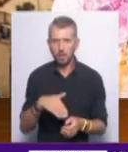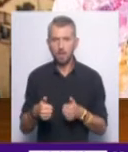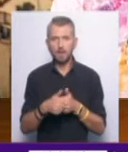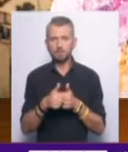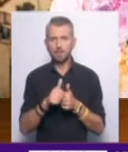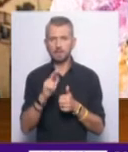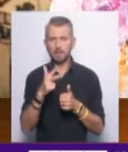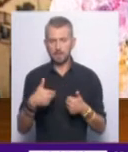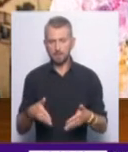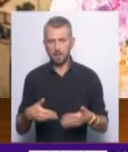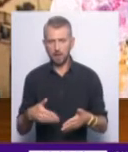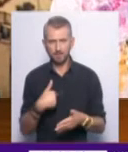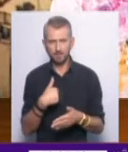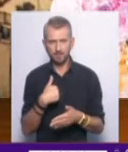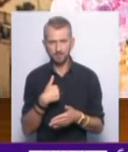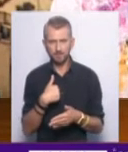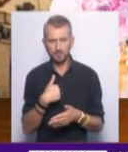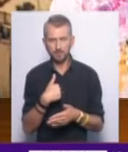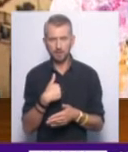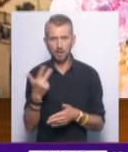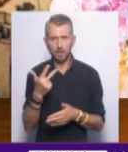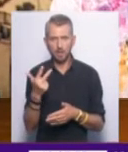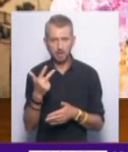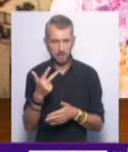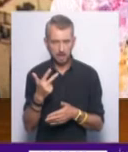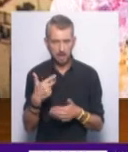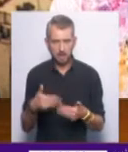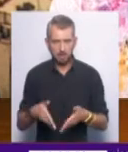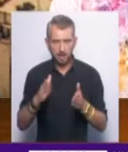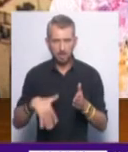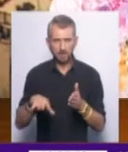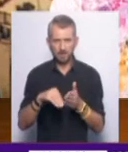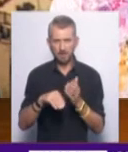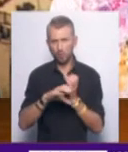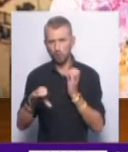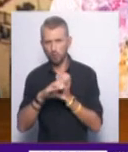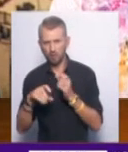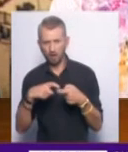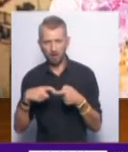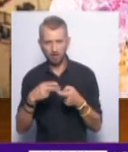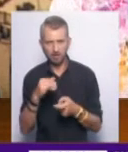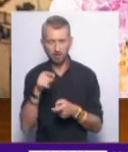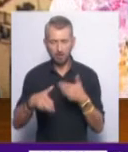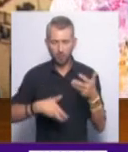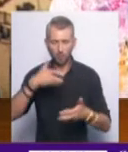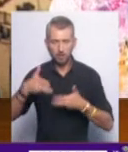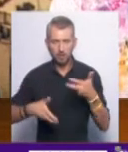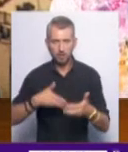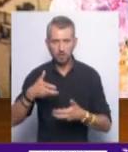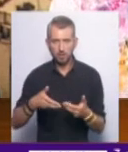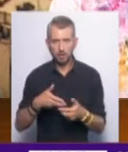парадним, так як у нас заводиться в третій парадні, всі комунікаційні відділи. Там розрито